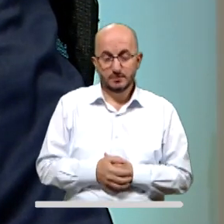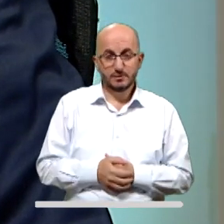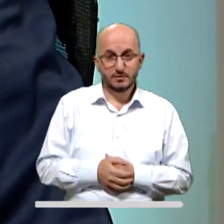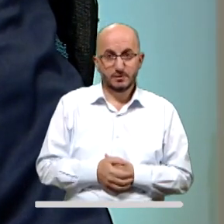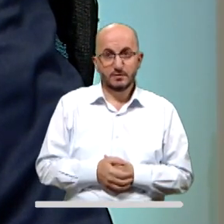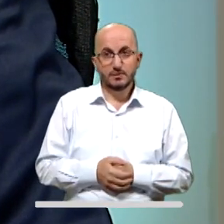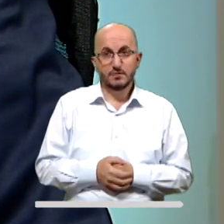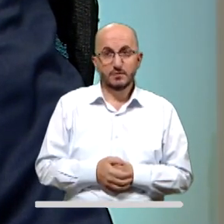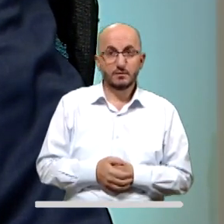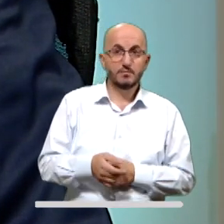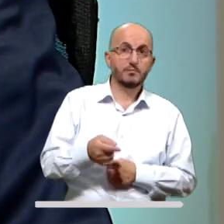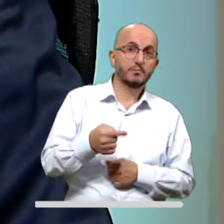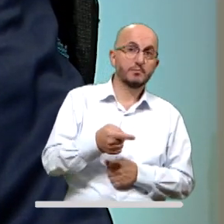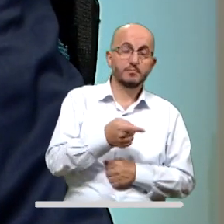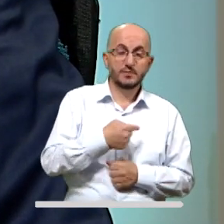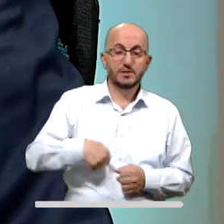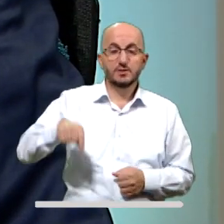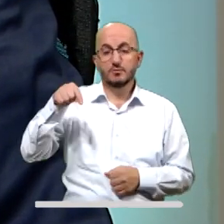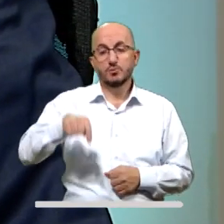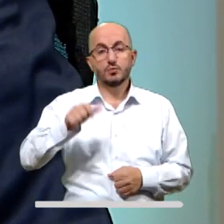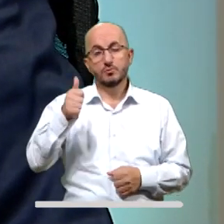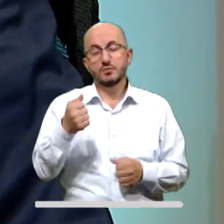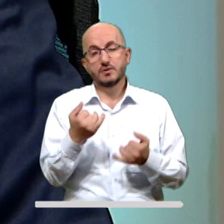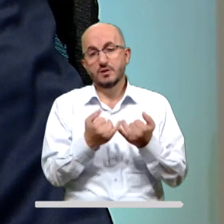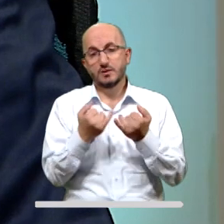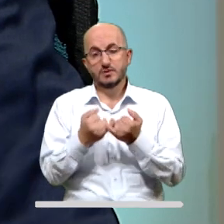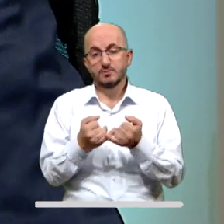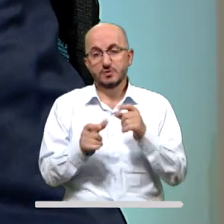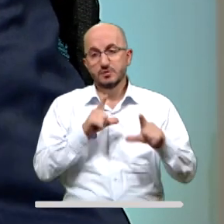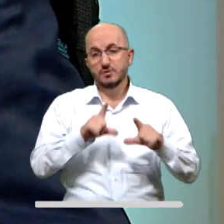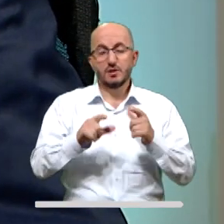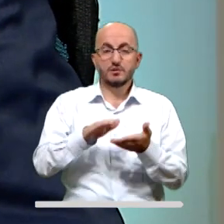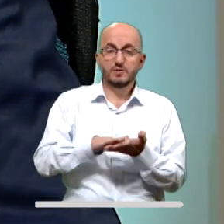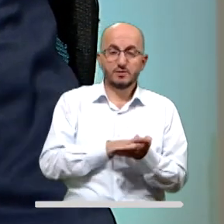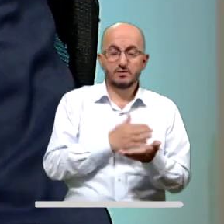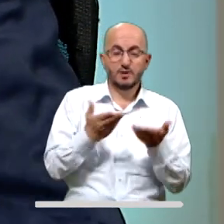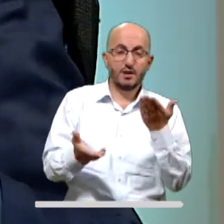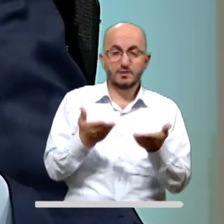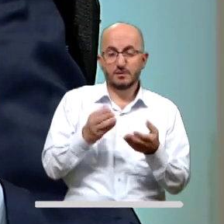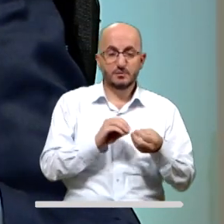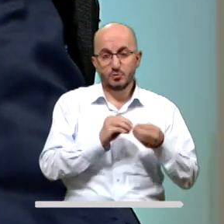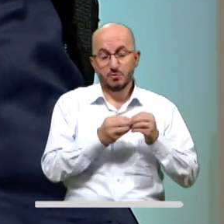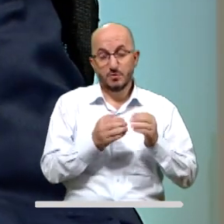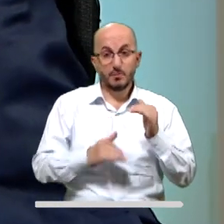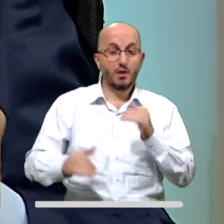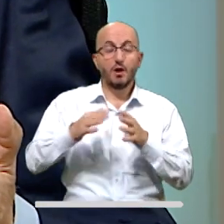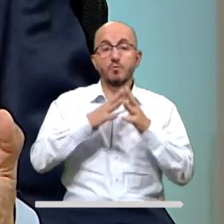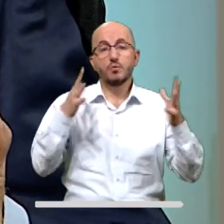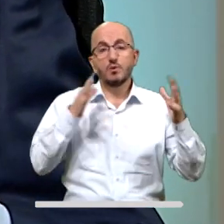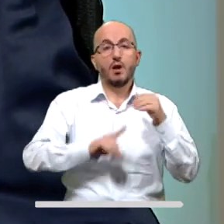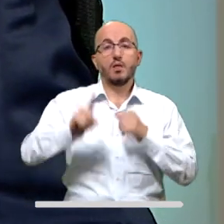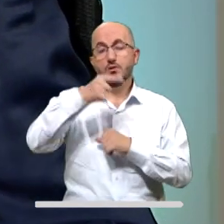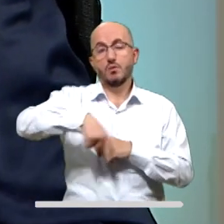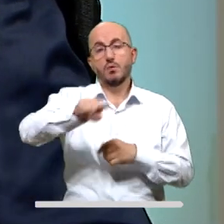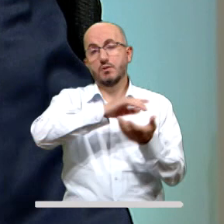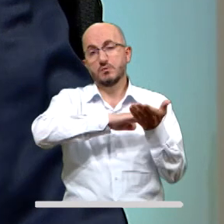Yani biz bugün bir kardeşimizin ihtiyacını giderirsek, değil mi hocam? Ahiretin sıkıntıları çok daha büyük. Allah da onları